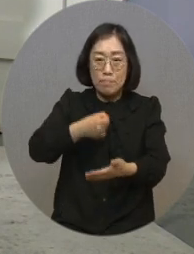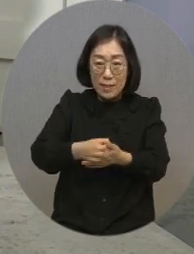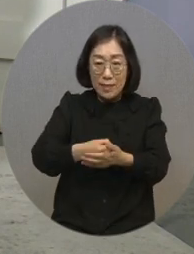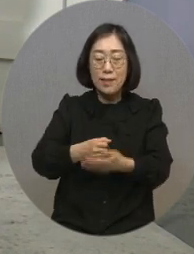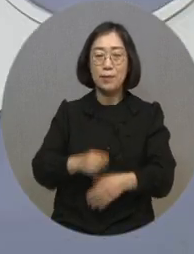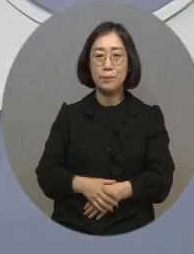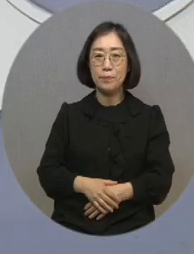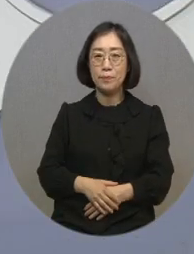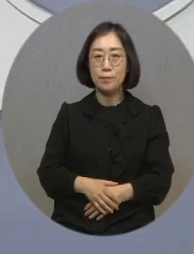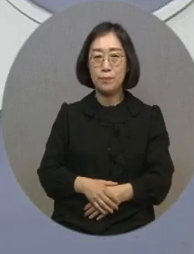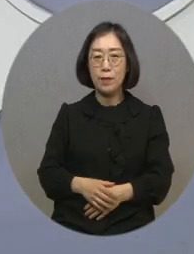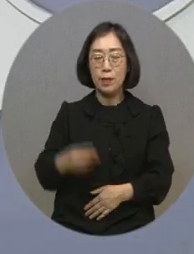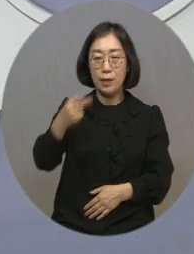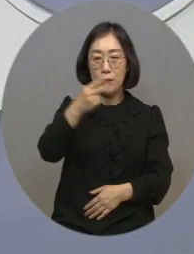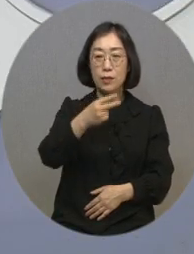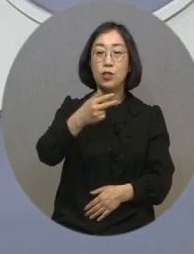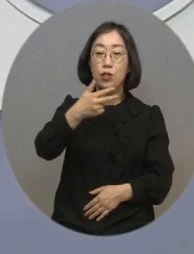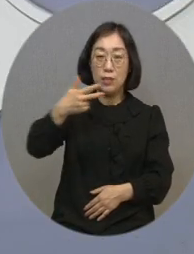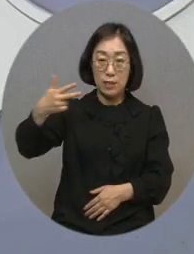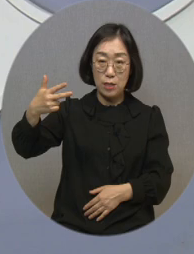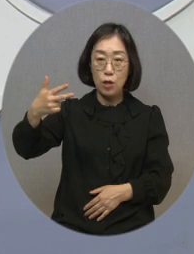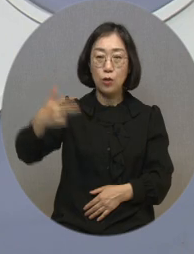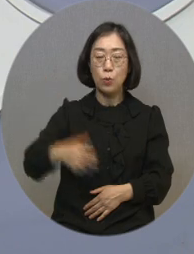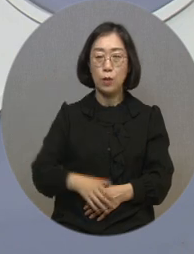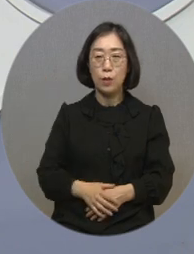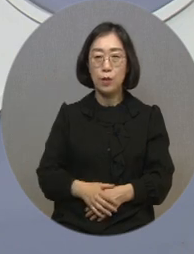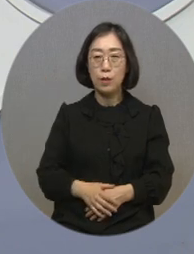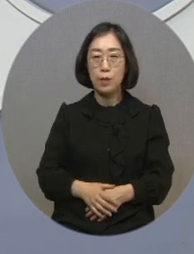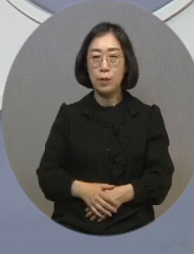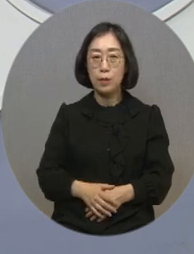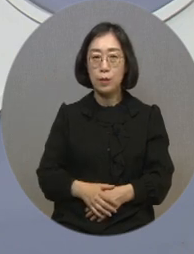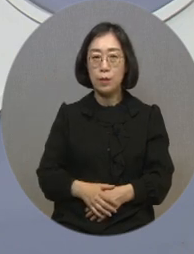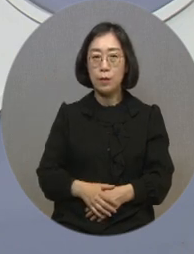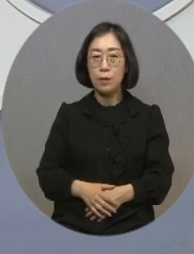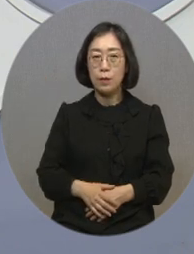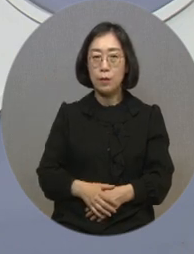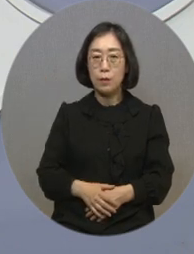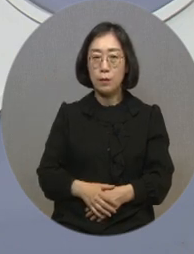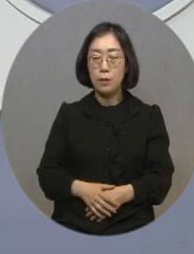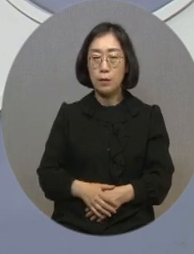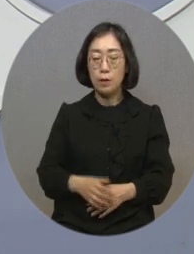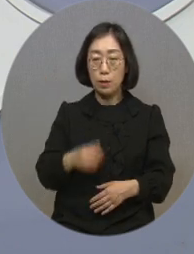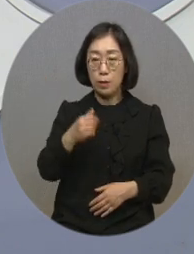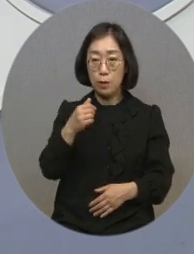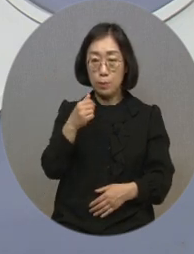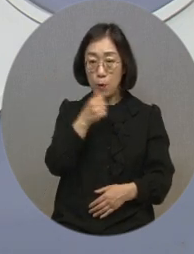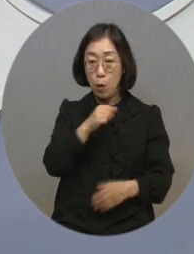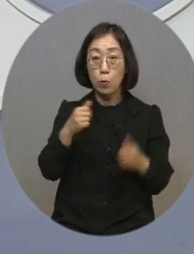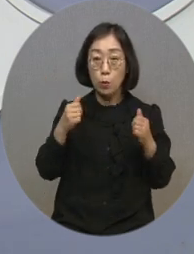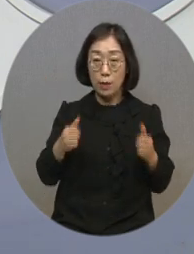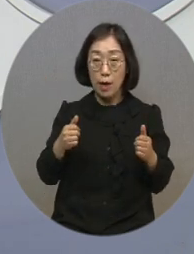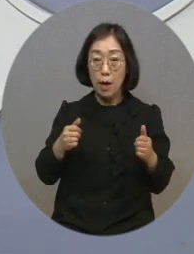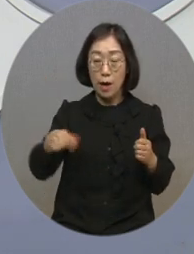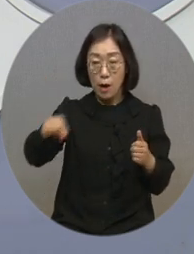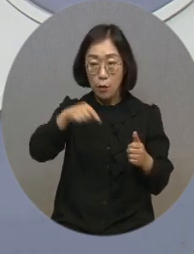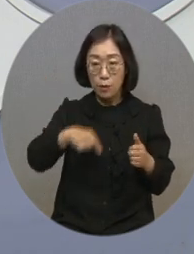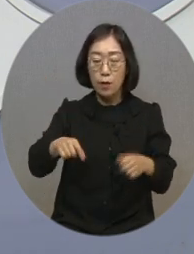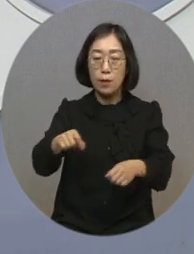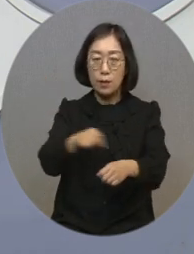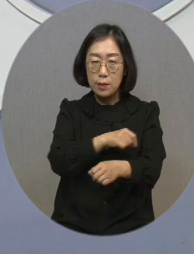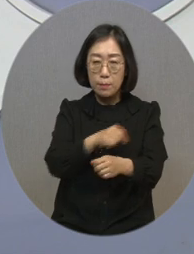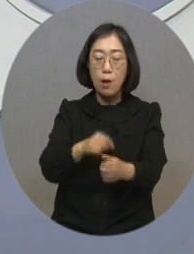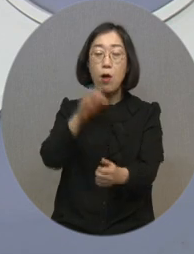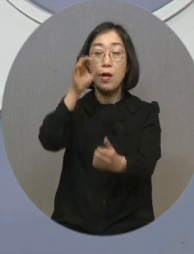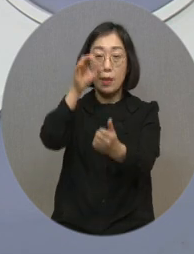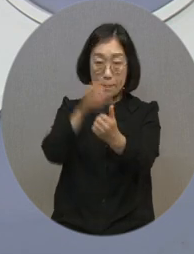그래서 이제 2007년도에 이제 그 변호사 중에서 이제 특별 임용이라는 그런 이제